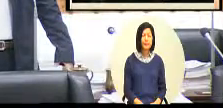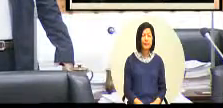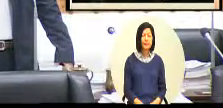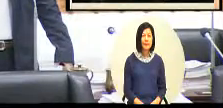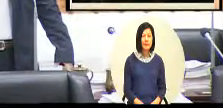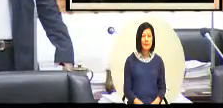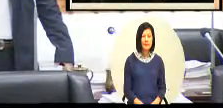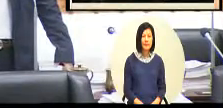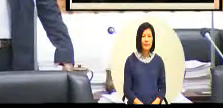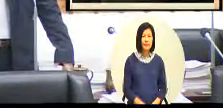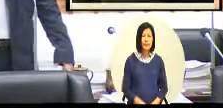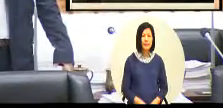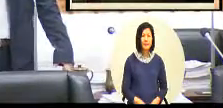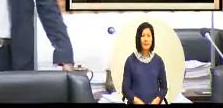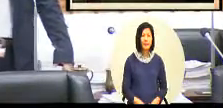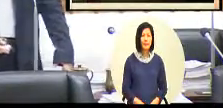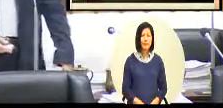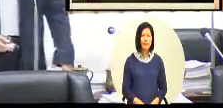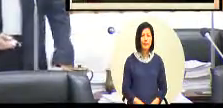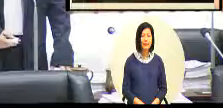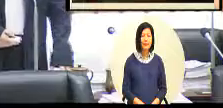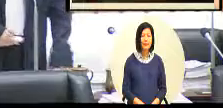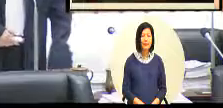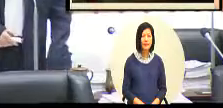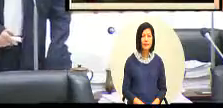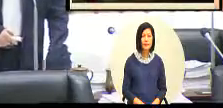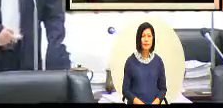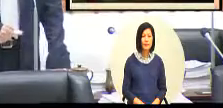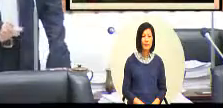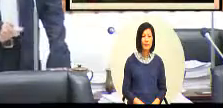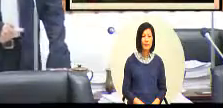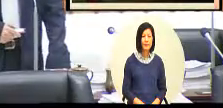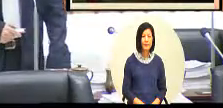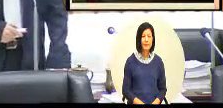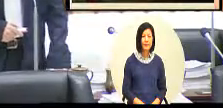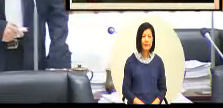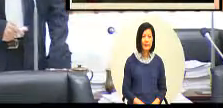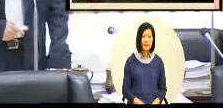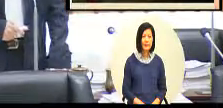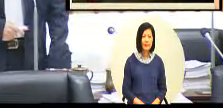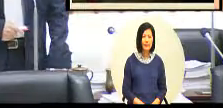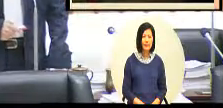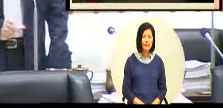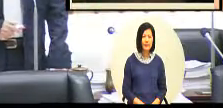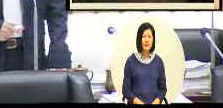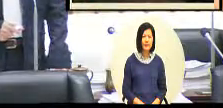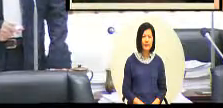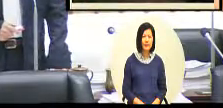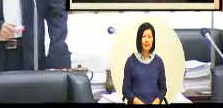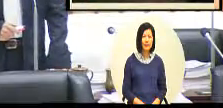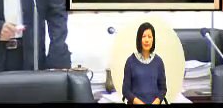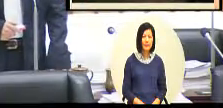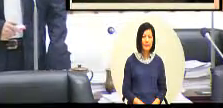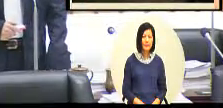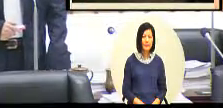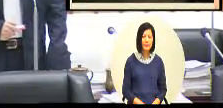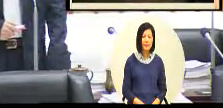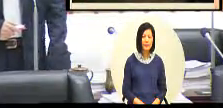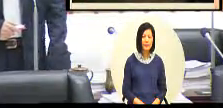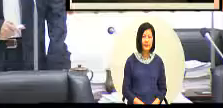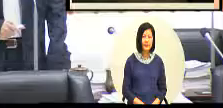你，心里都是你，小小的爱在大城里好甜蜜，念的都是